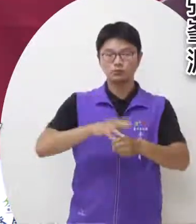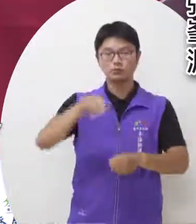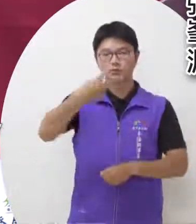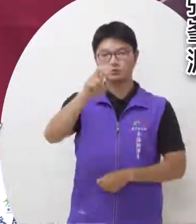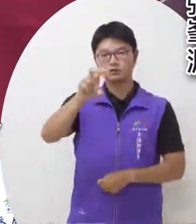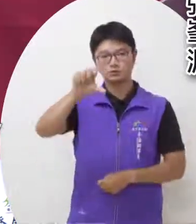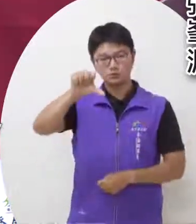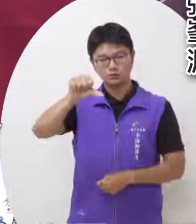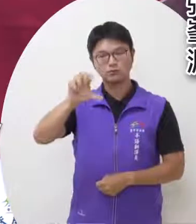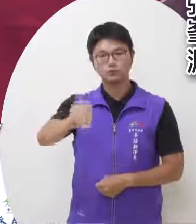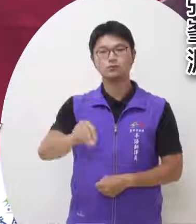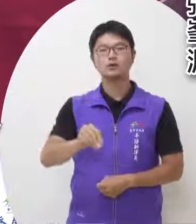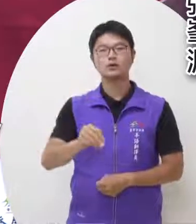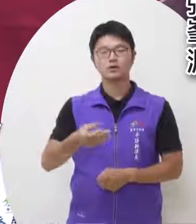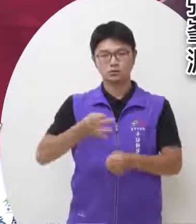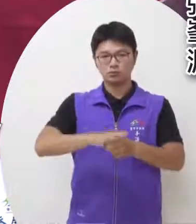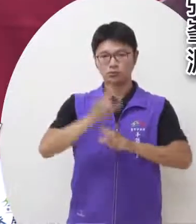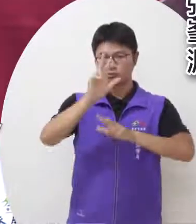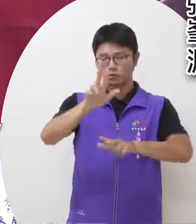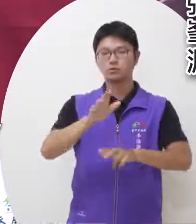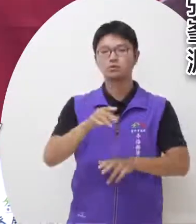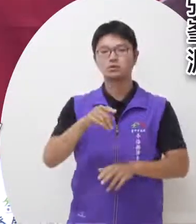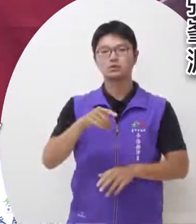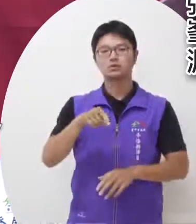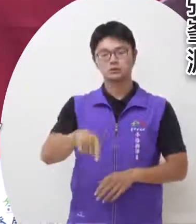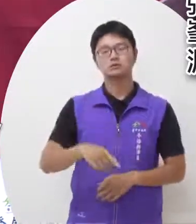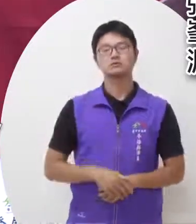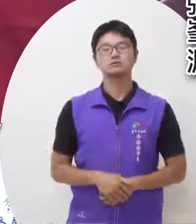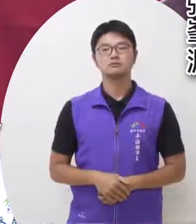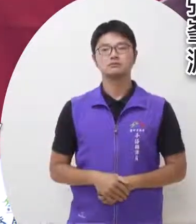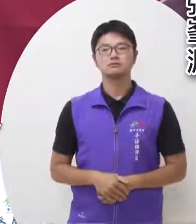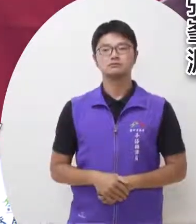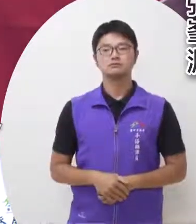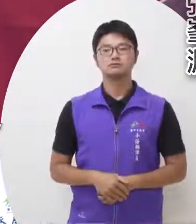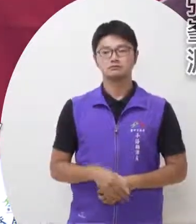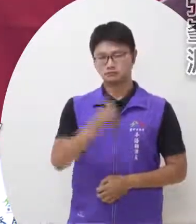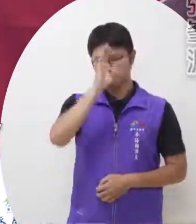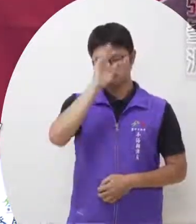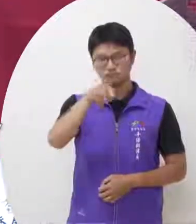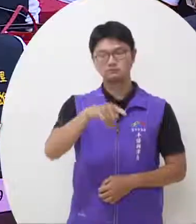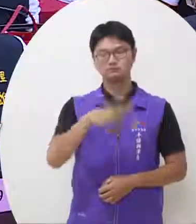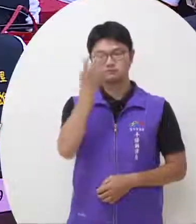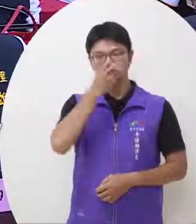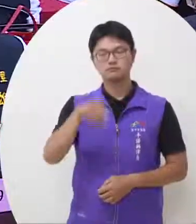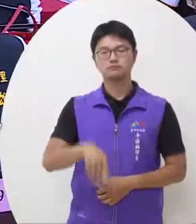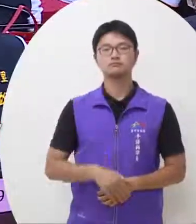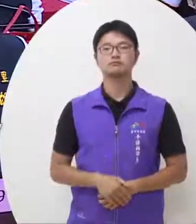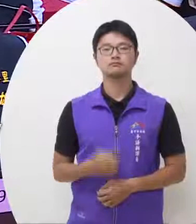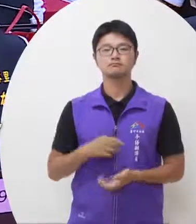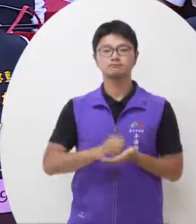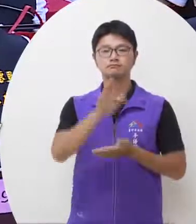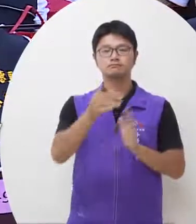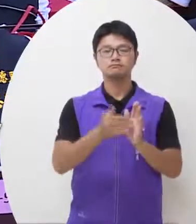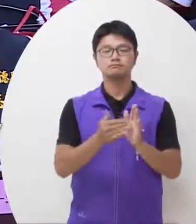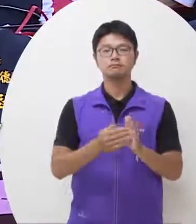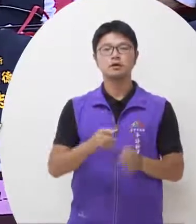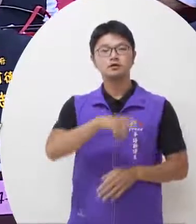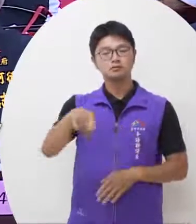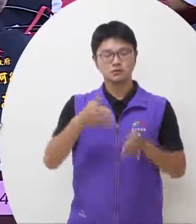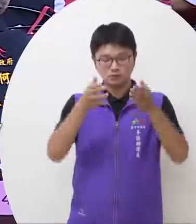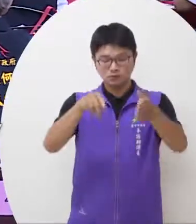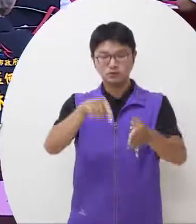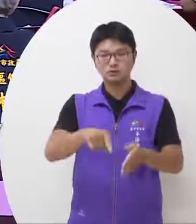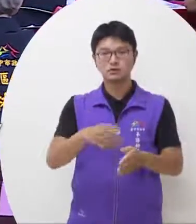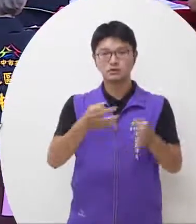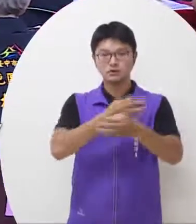225万元整是全额补助来做邻里建设，提请审议，以上报告。 请问大家对于经